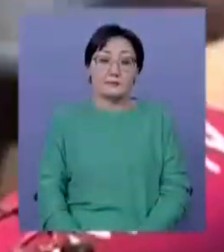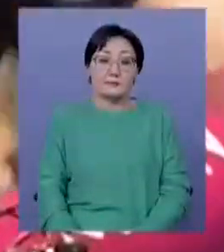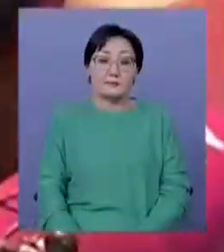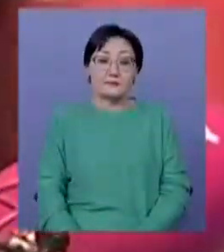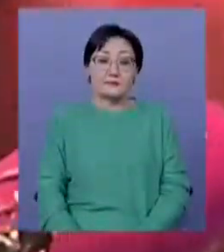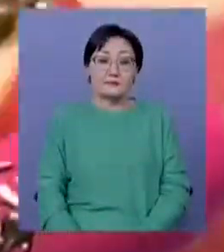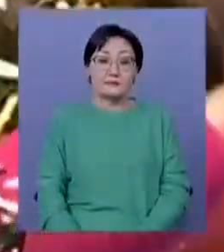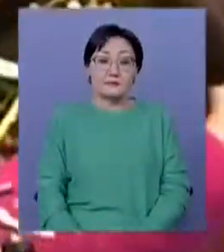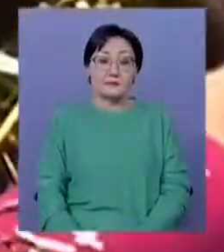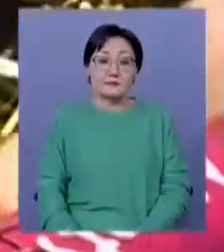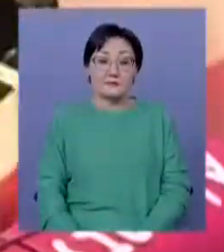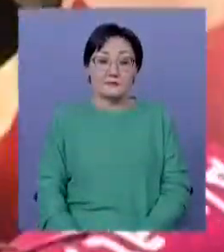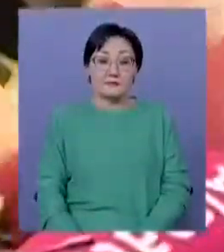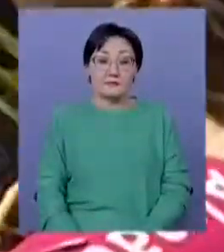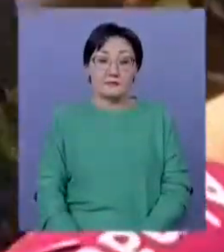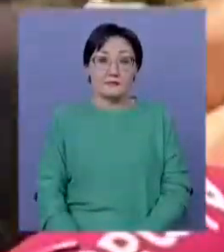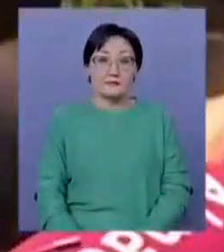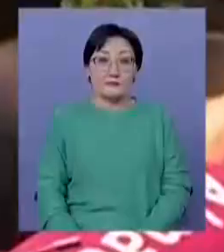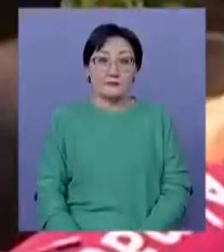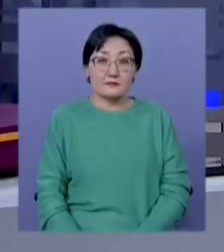Алматы телеарнасы, Нұрсұлтан қаласынан.